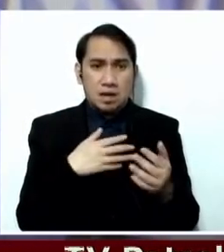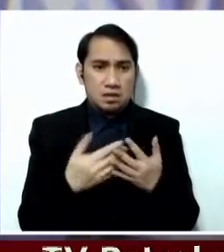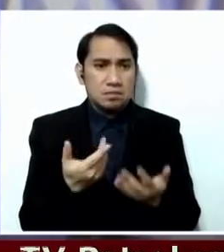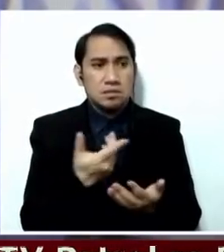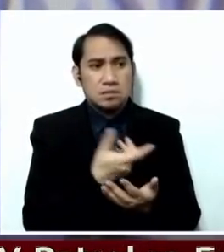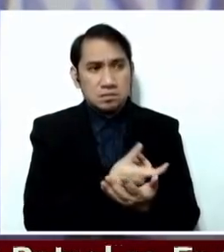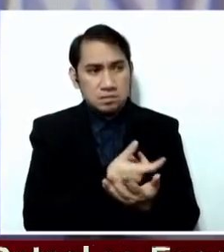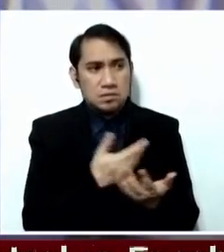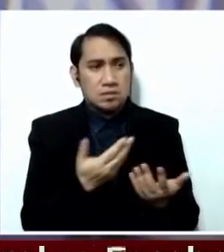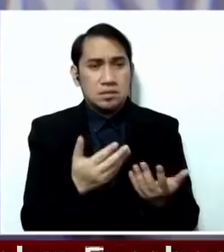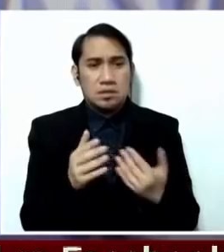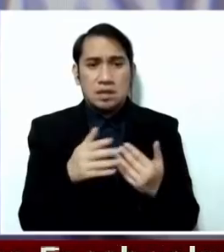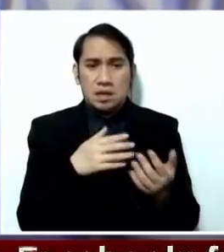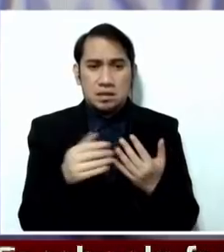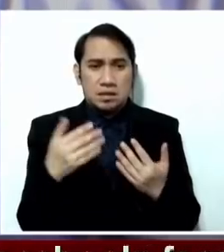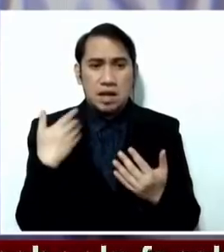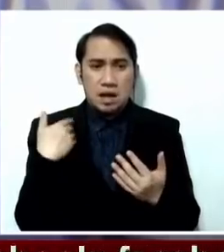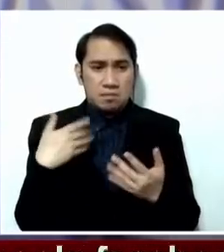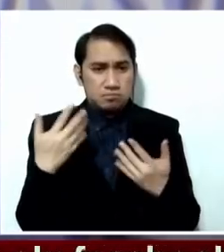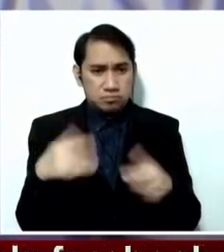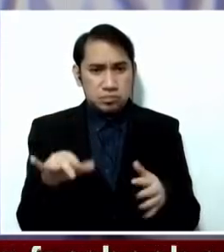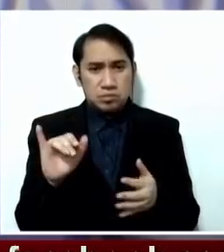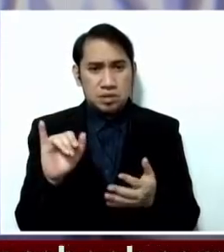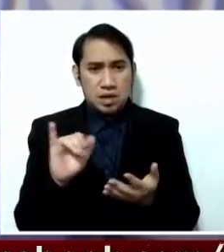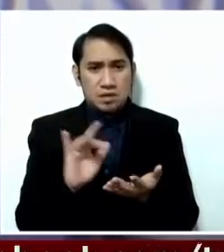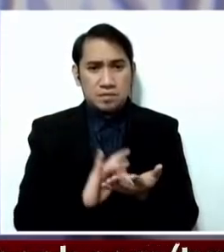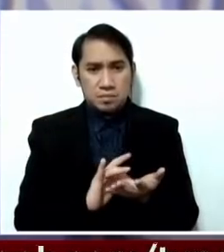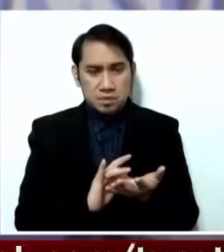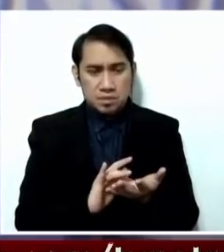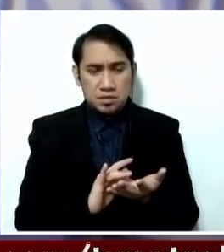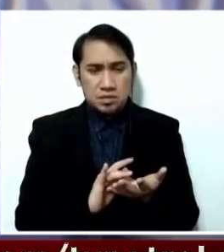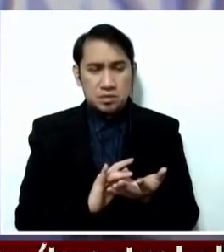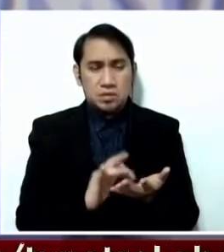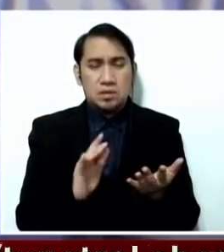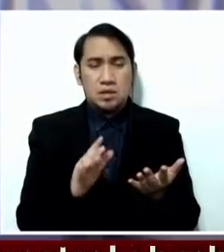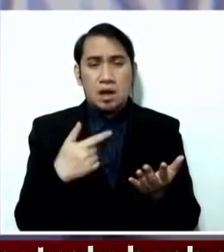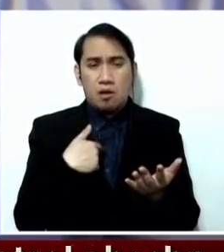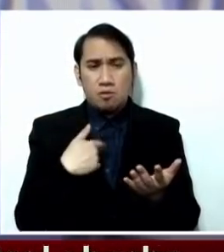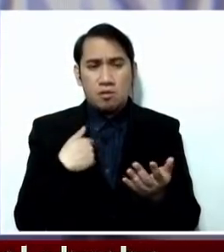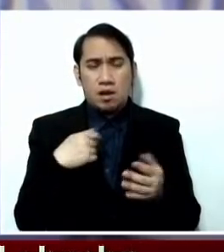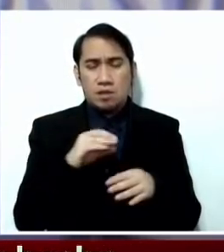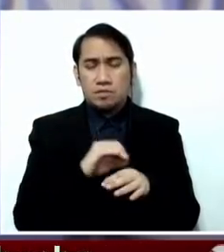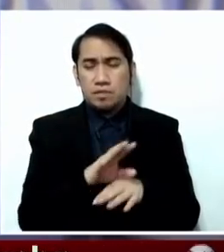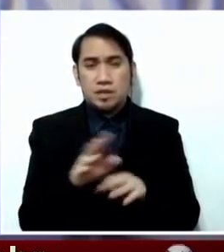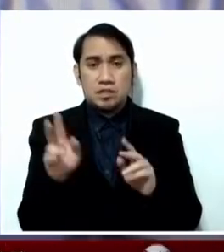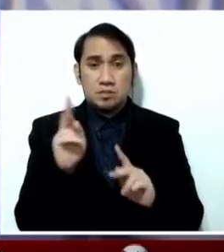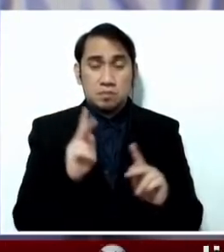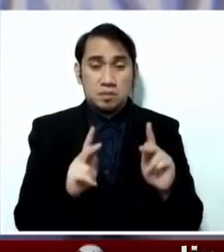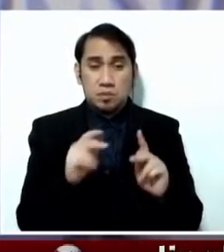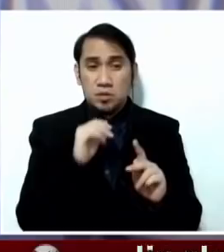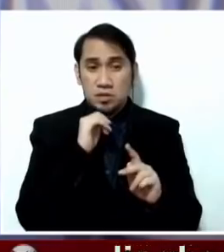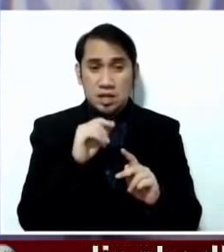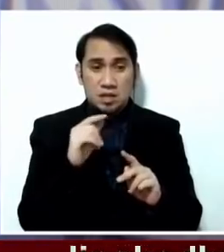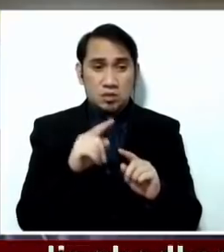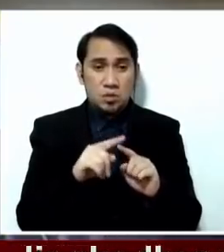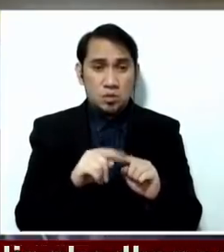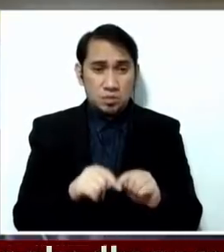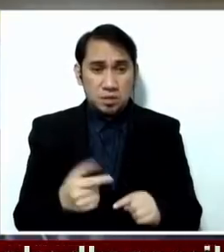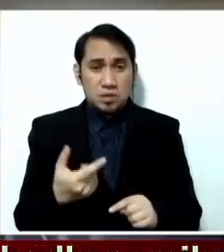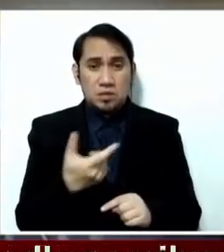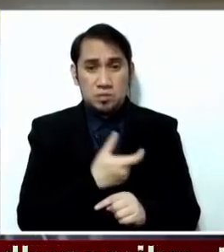despite ivermectin, will still get sick. I would really advise people na don't just rely on vaccines or